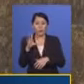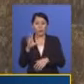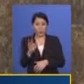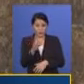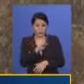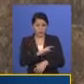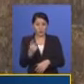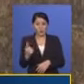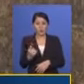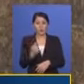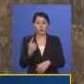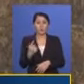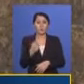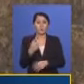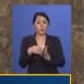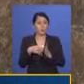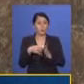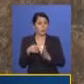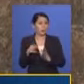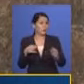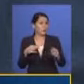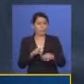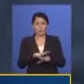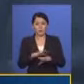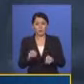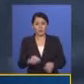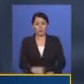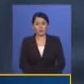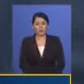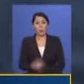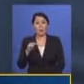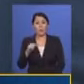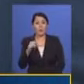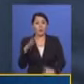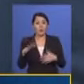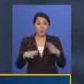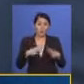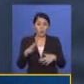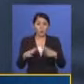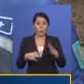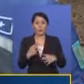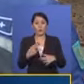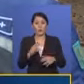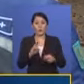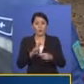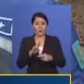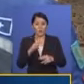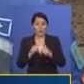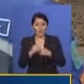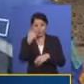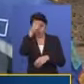ісінің мамандарына бұл шеберлікті шыңдауға мүлдем кедергі емес. Бұндай жаттығулар бізде жыл сайын болып тұрады.